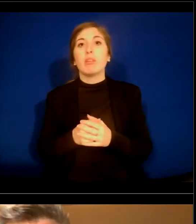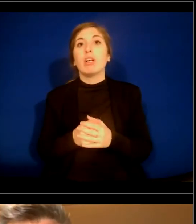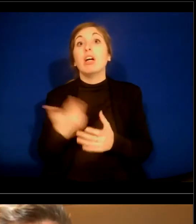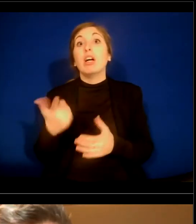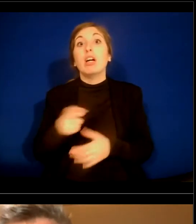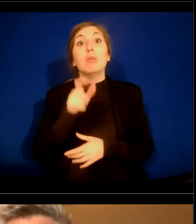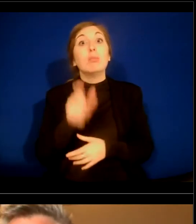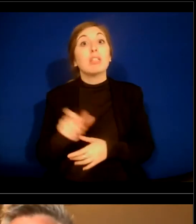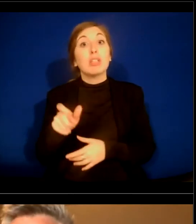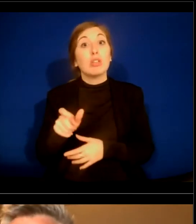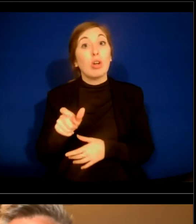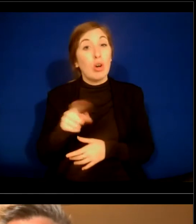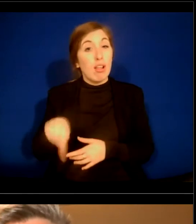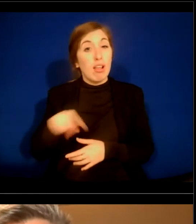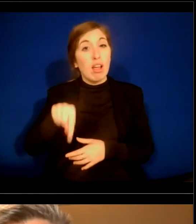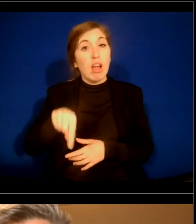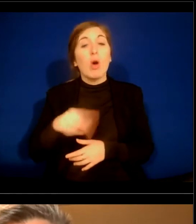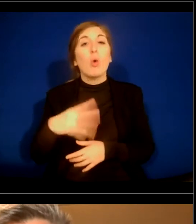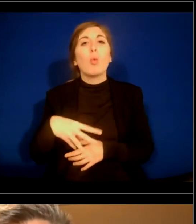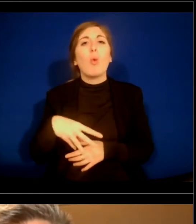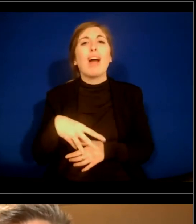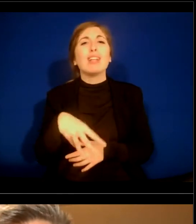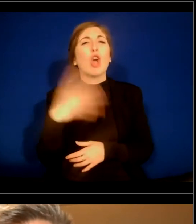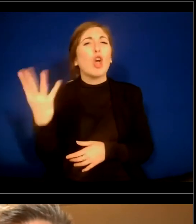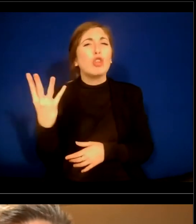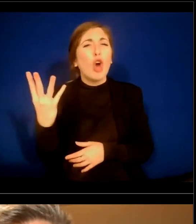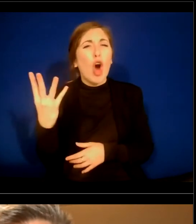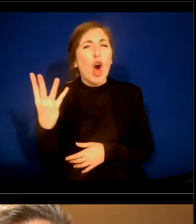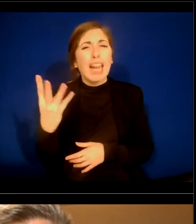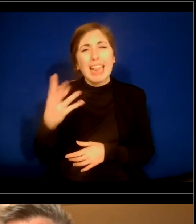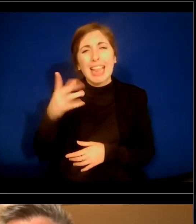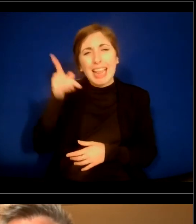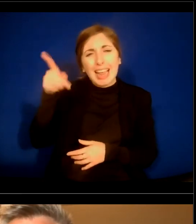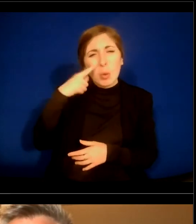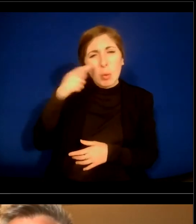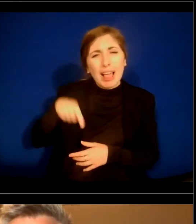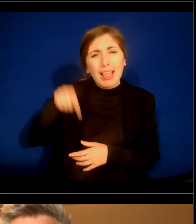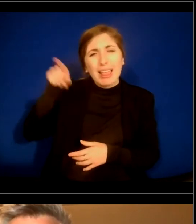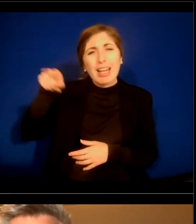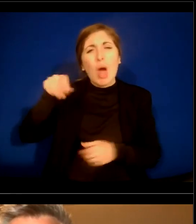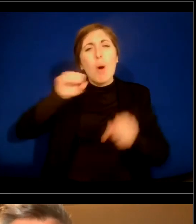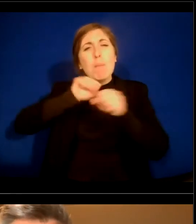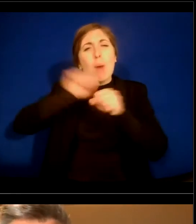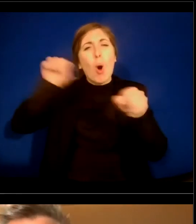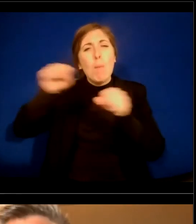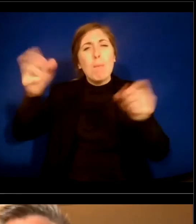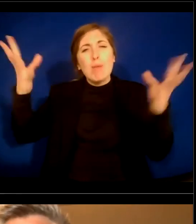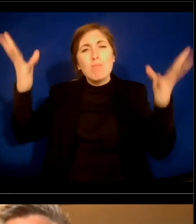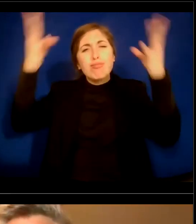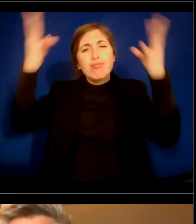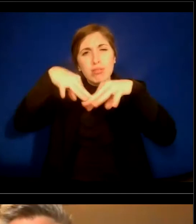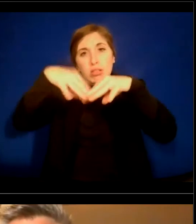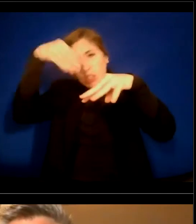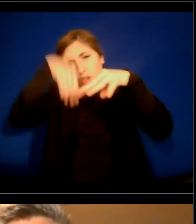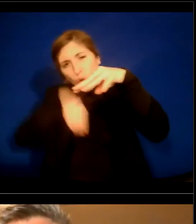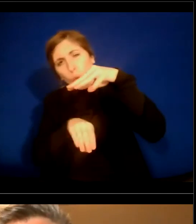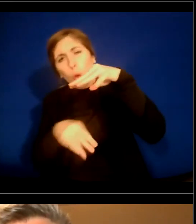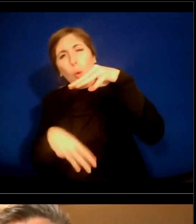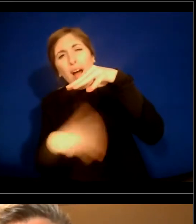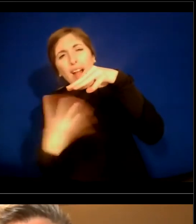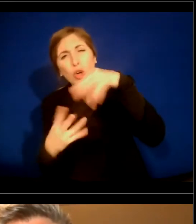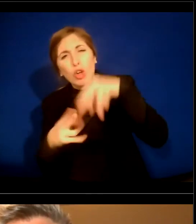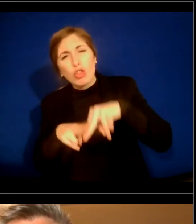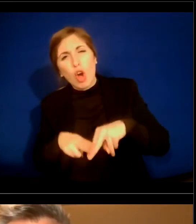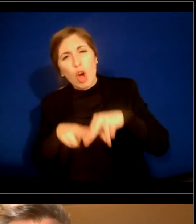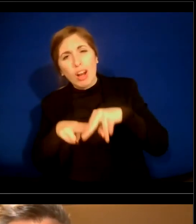rimaste 4 giorni sotto le macerie delle bombe. Questo per dire che le persone che stanno arrivando non sono